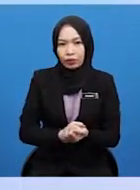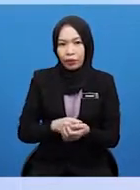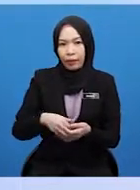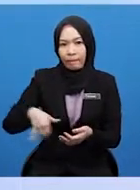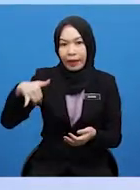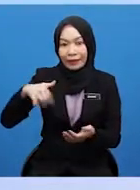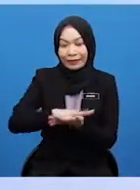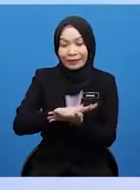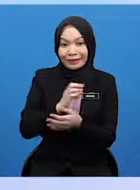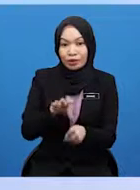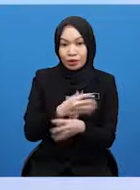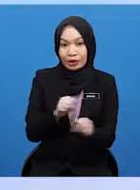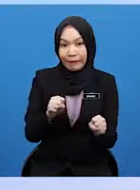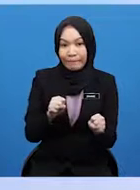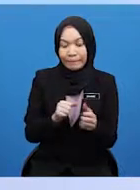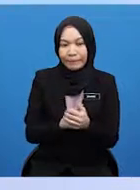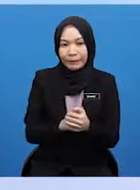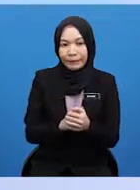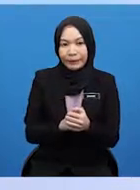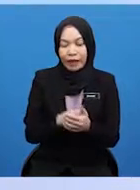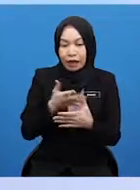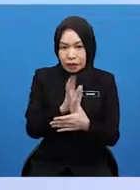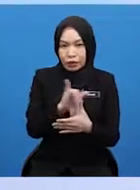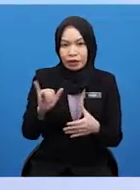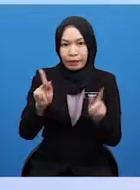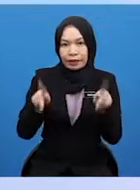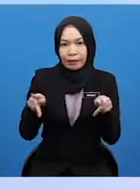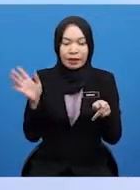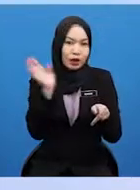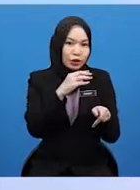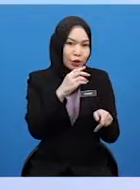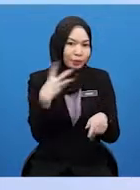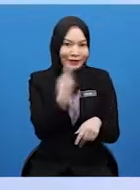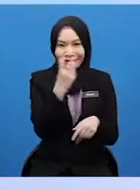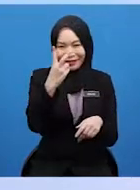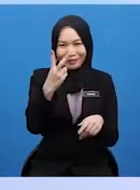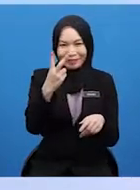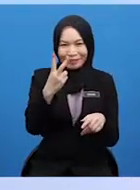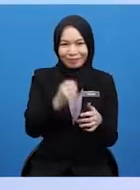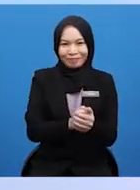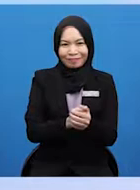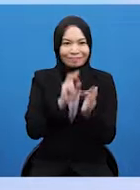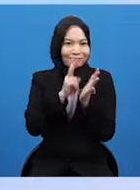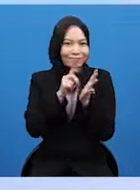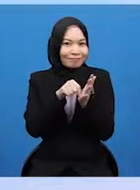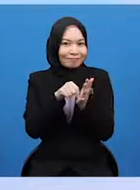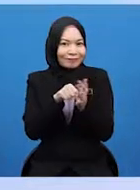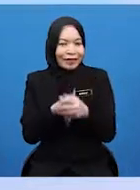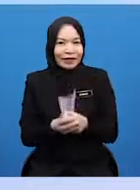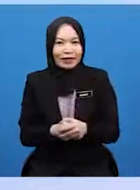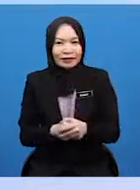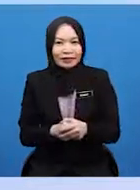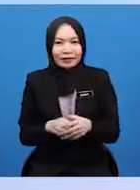Seterusnya pelajar, jom kita lihat slide. Proses penghasilan rekaan beg dan poster yang bertemakan capal